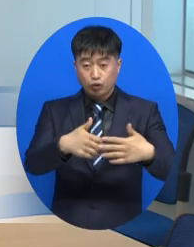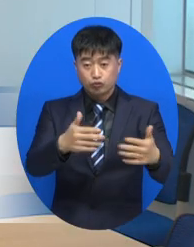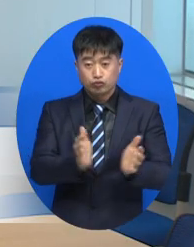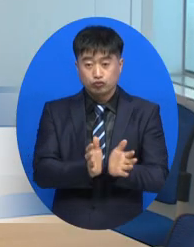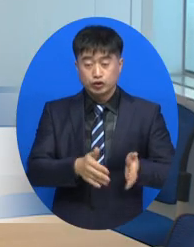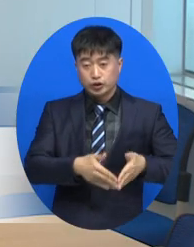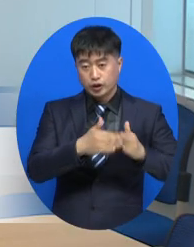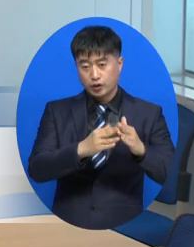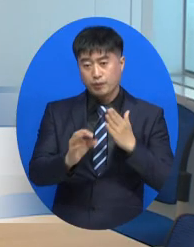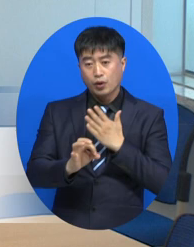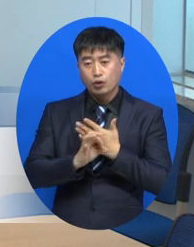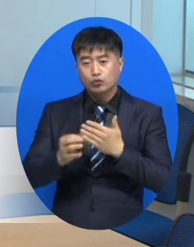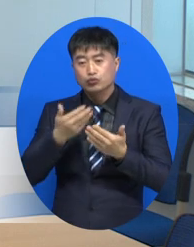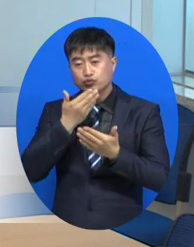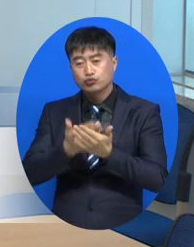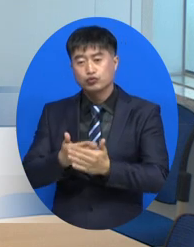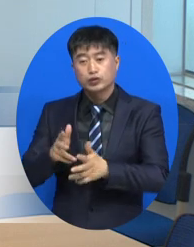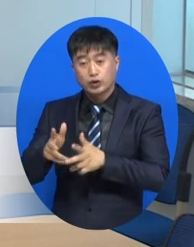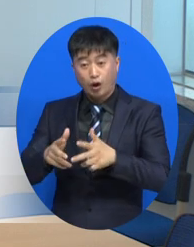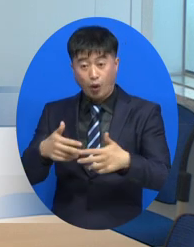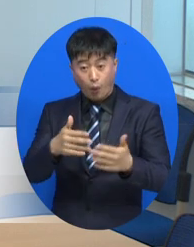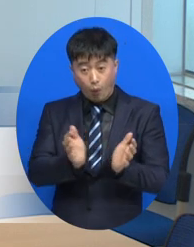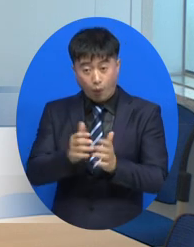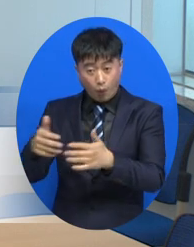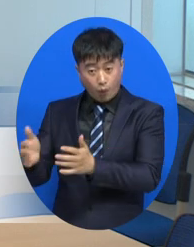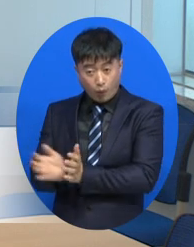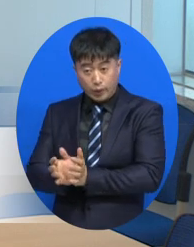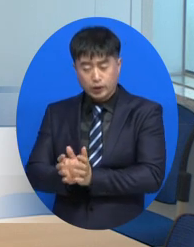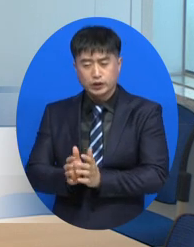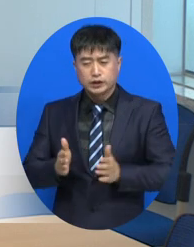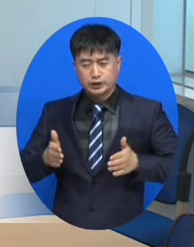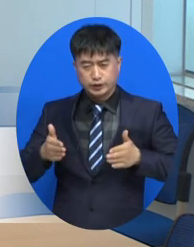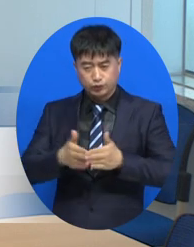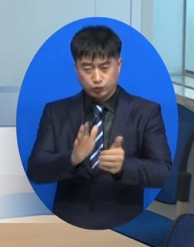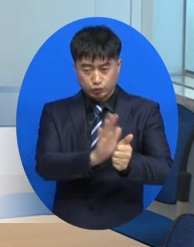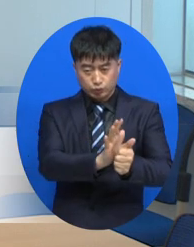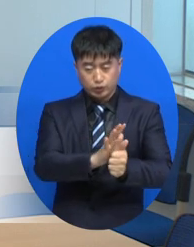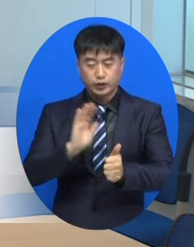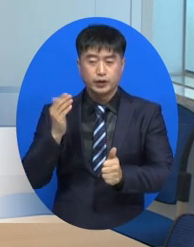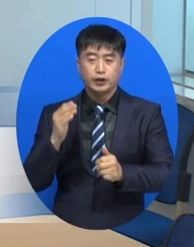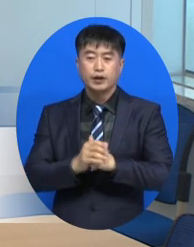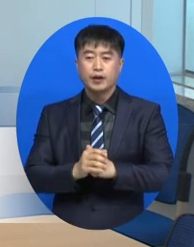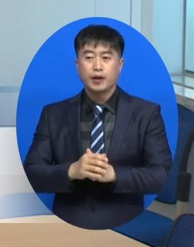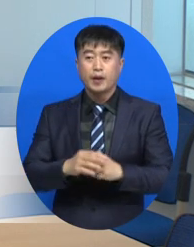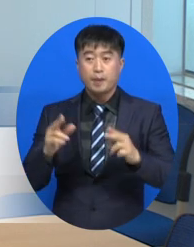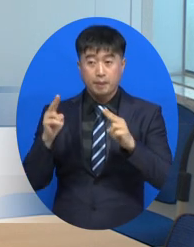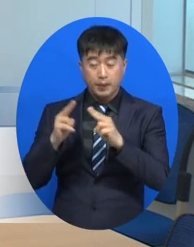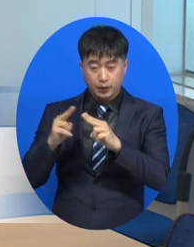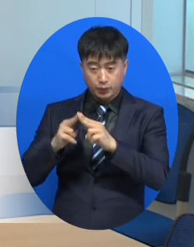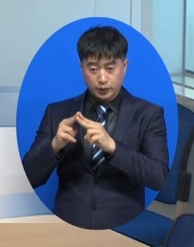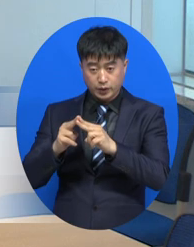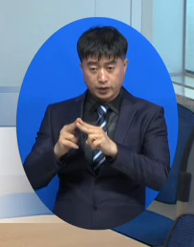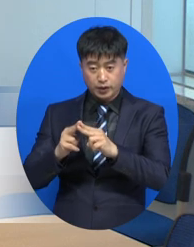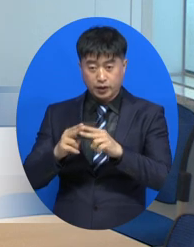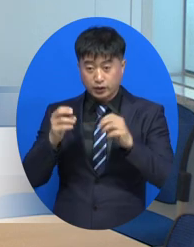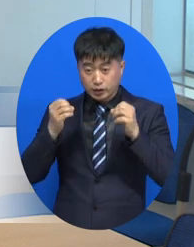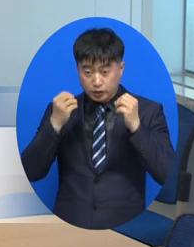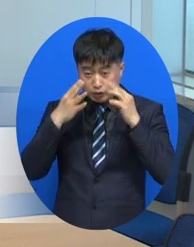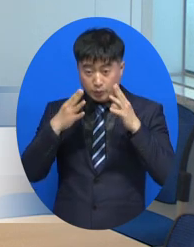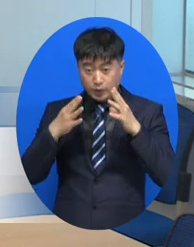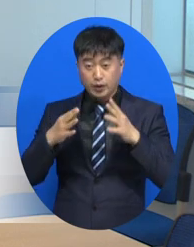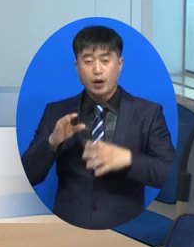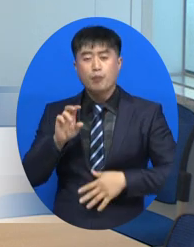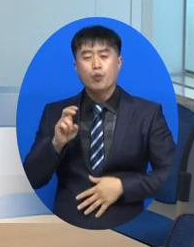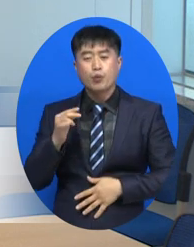미래성장산업국이 생기게 되면 주요 산업군별로 저희가 집중적인 지원을 하게 됩니다. 반도체, 첨단